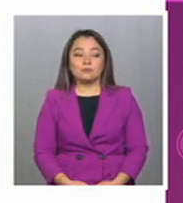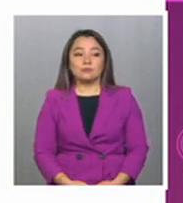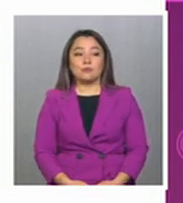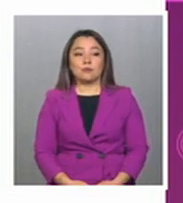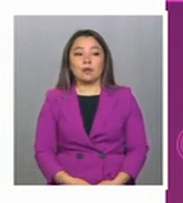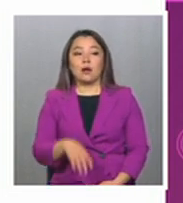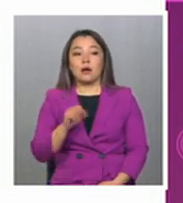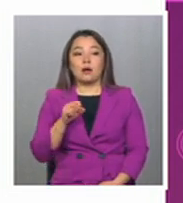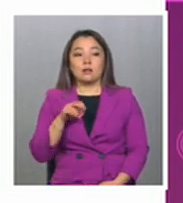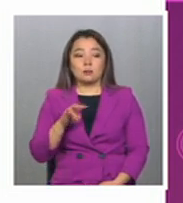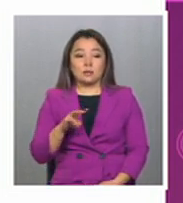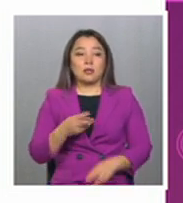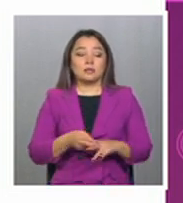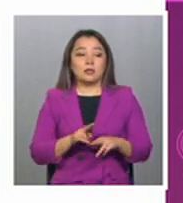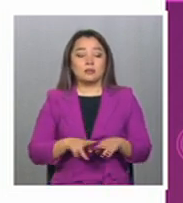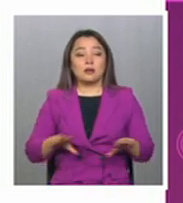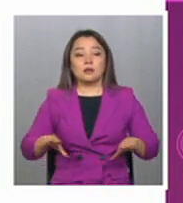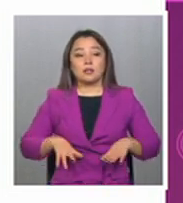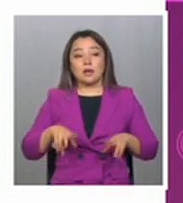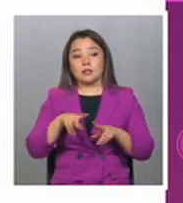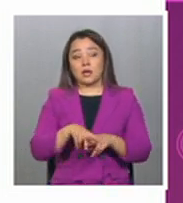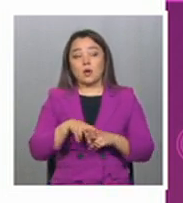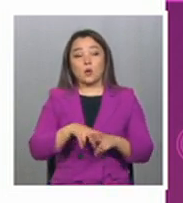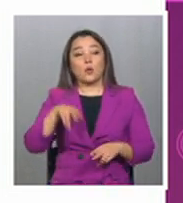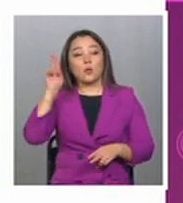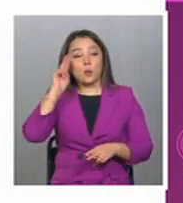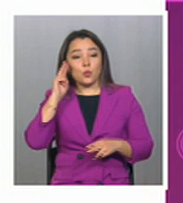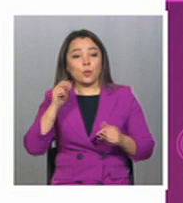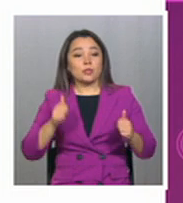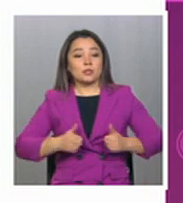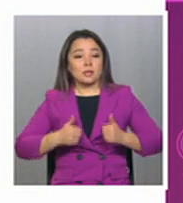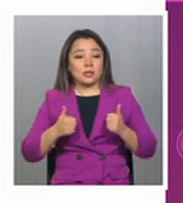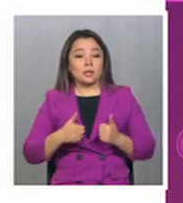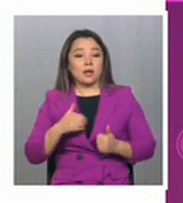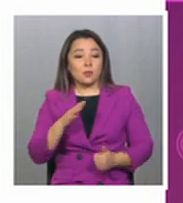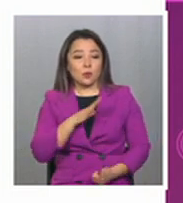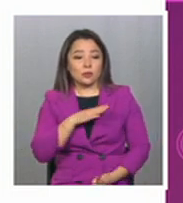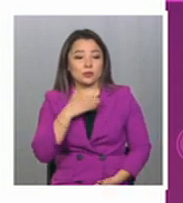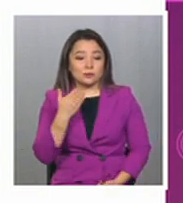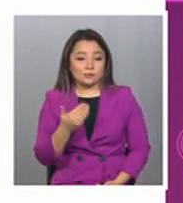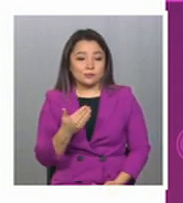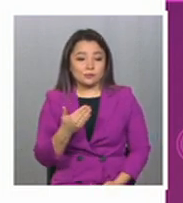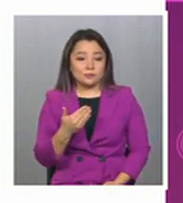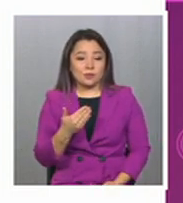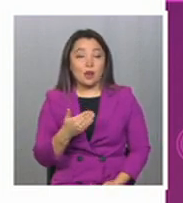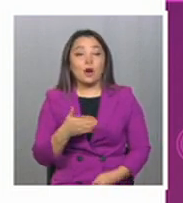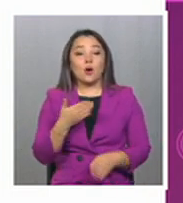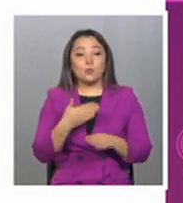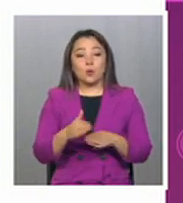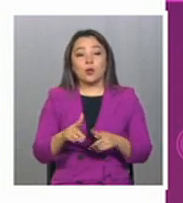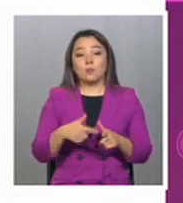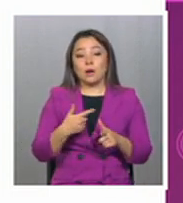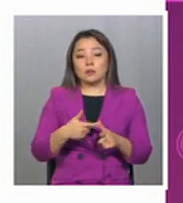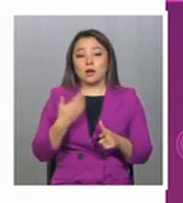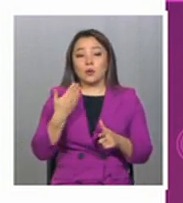Алын салт атқа мініп үйренуге тас бекінген екен. Ал бөлімнің атауы